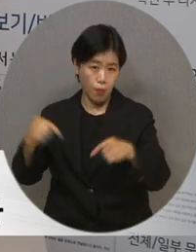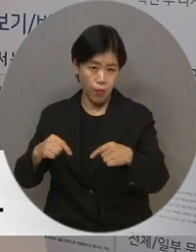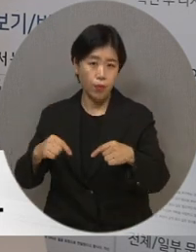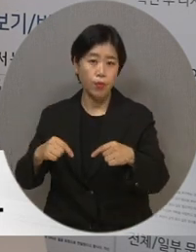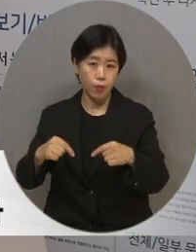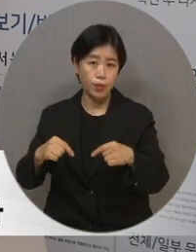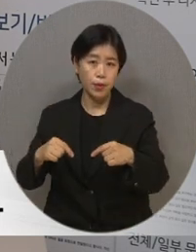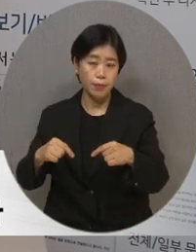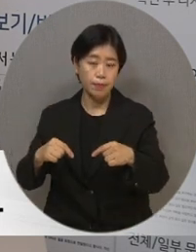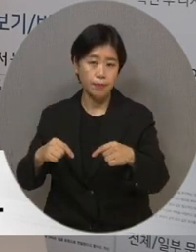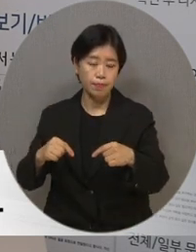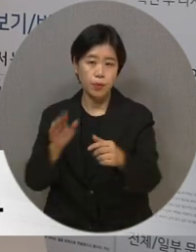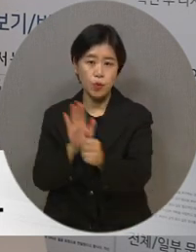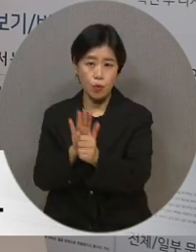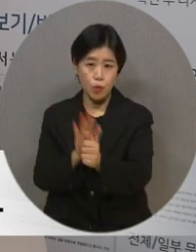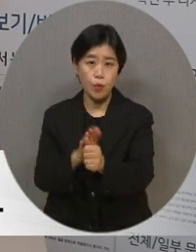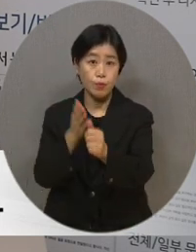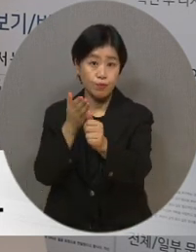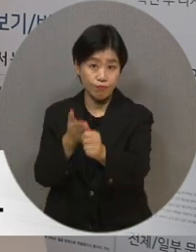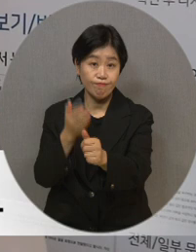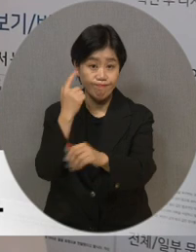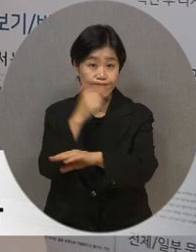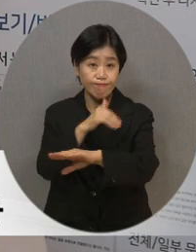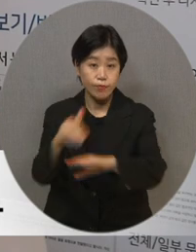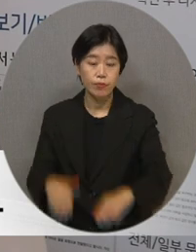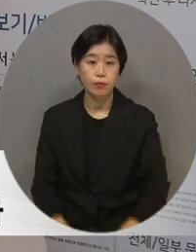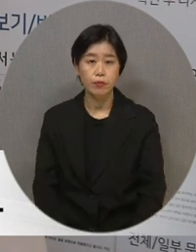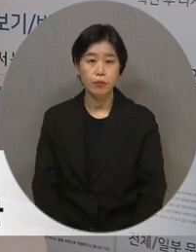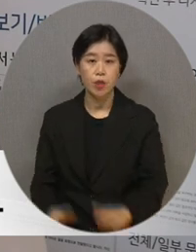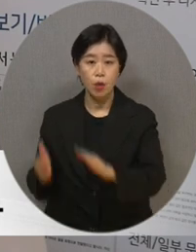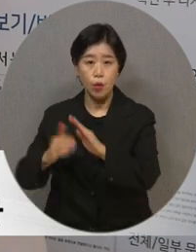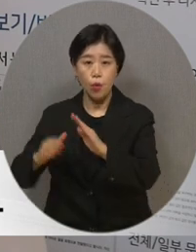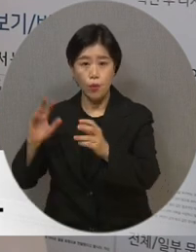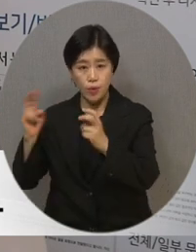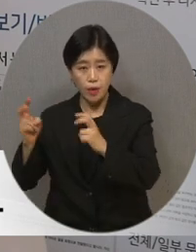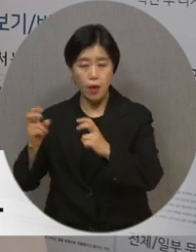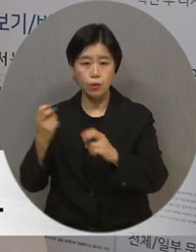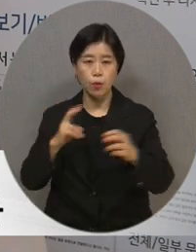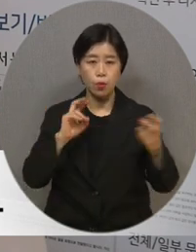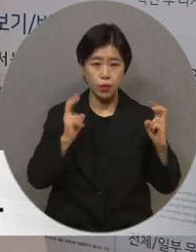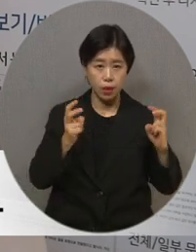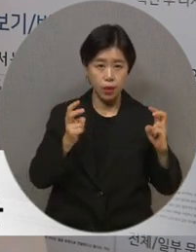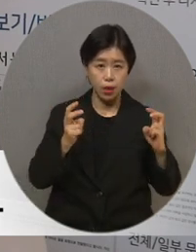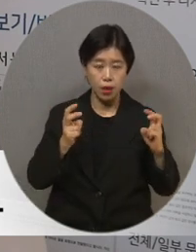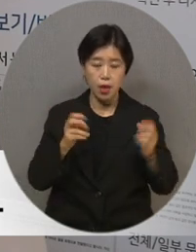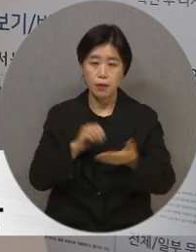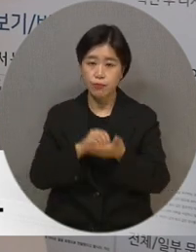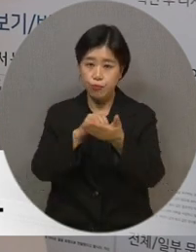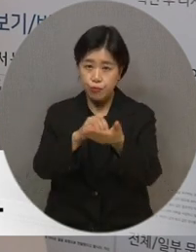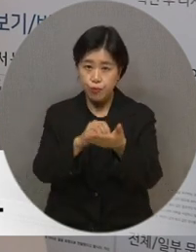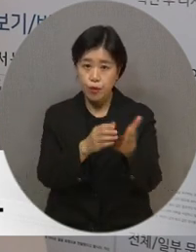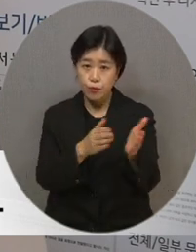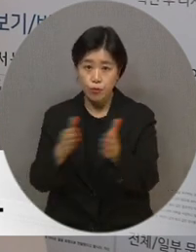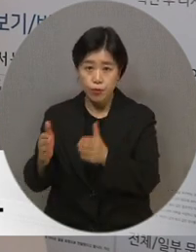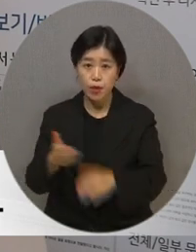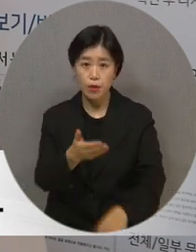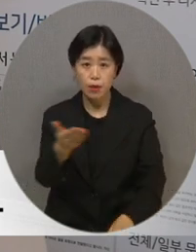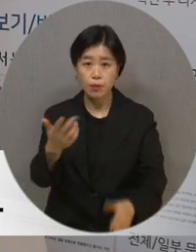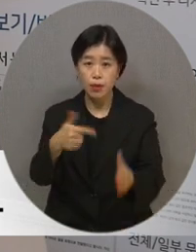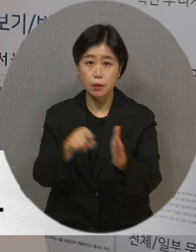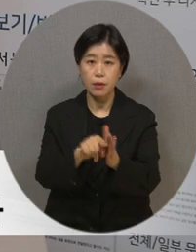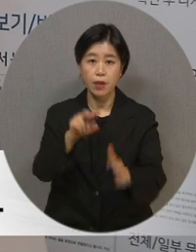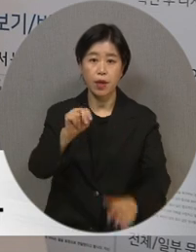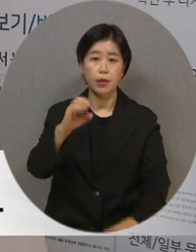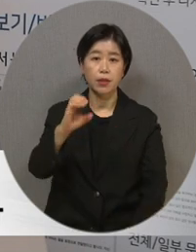취업 컨설팅을 진행할 거고요. 공기업이나 기업들을 준비하는 청년들을 위해서는 NCS